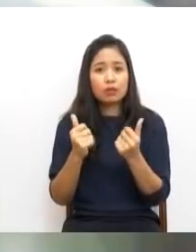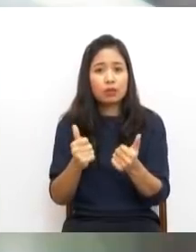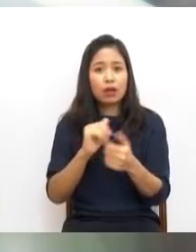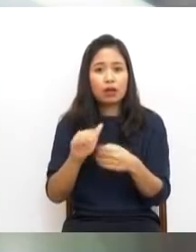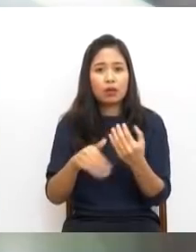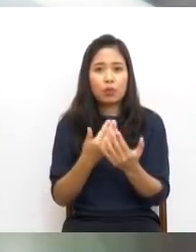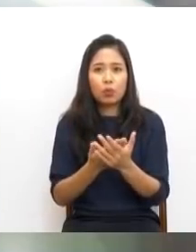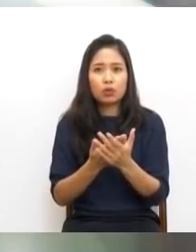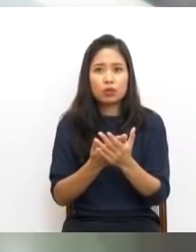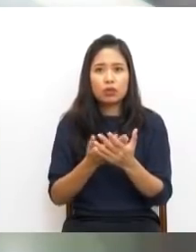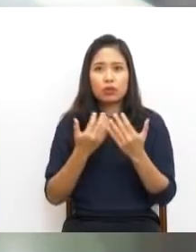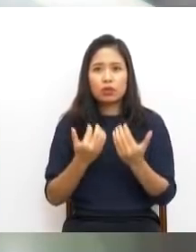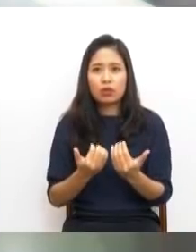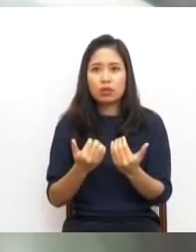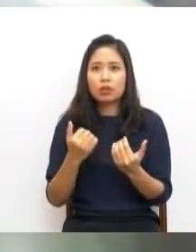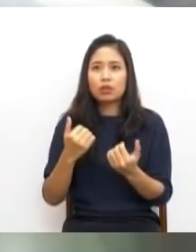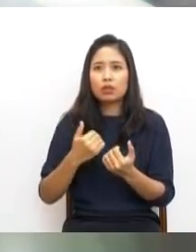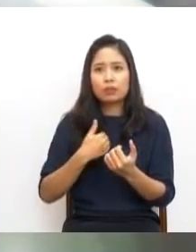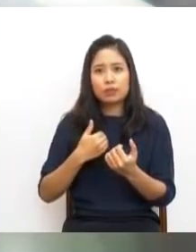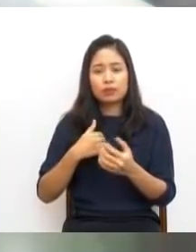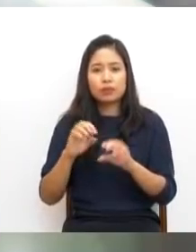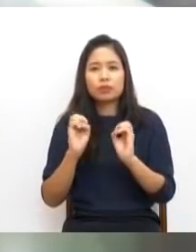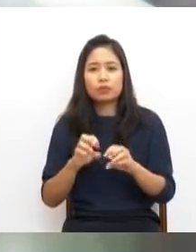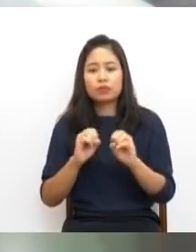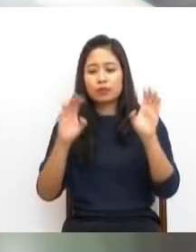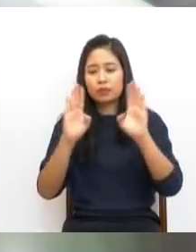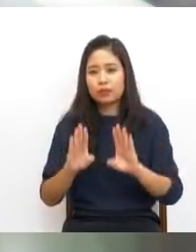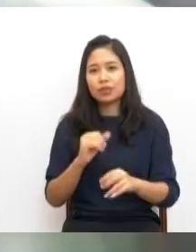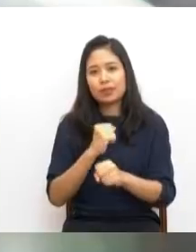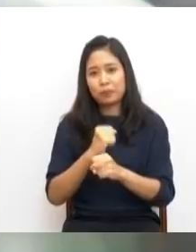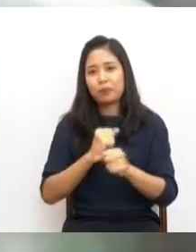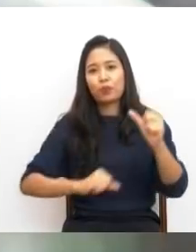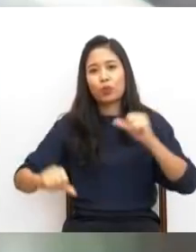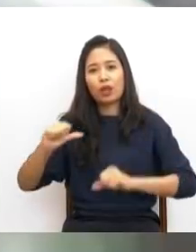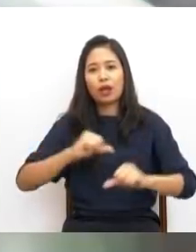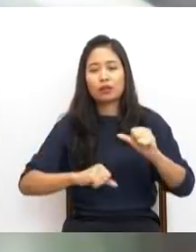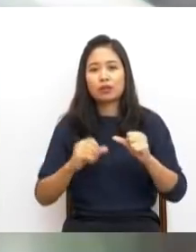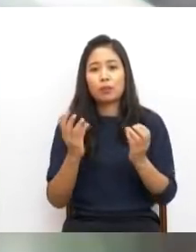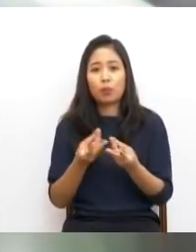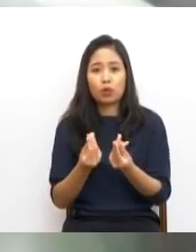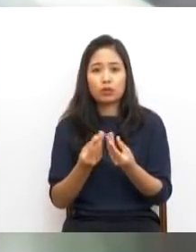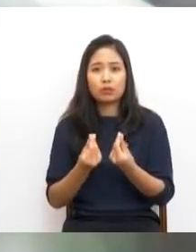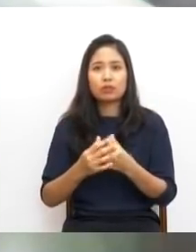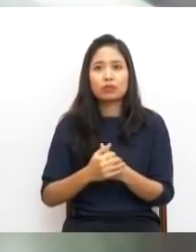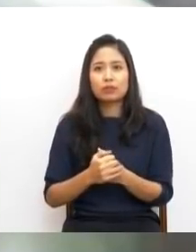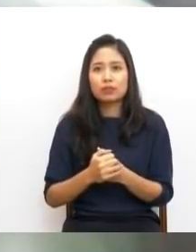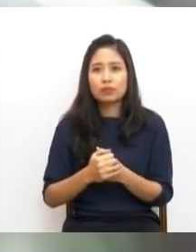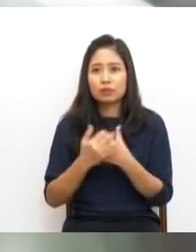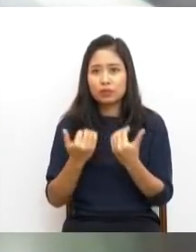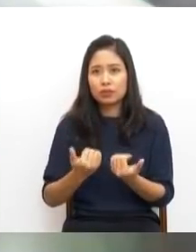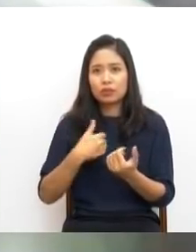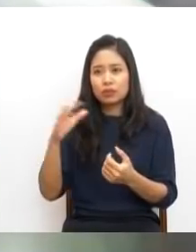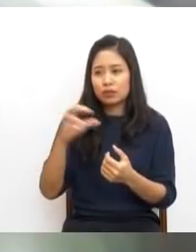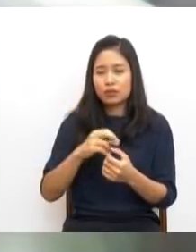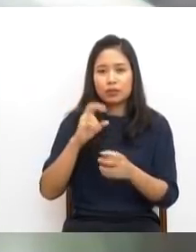ยได้กว้างไปถึงคุณครูที่จะต้องมีหน้าที่ในการไปสอนวิทยาการคำนวณด้วยดังนั้นอย่างที่บอกว่าเวลาที่เราจะอบรมอะค่ะเราก็จะไปต